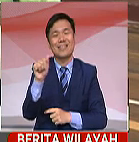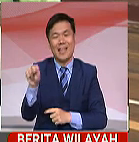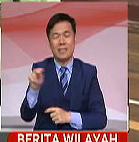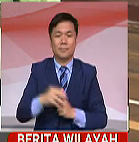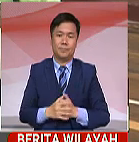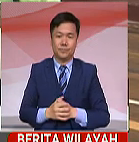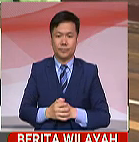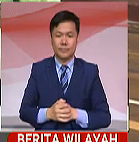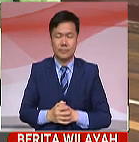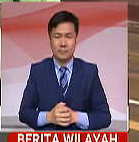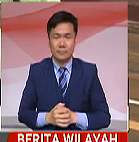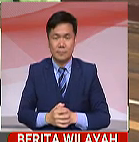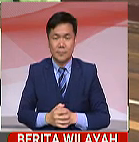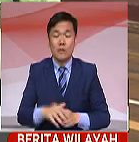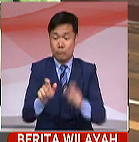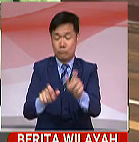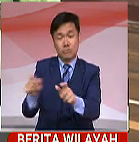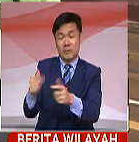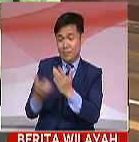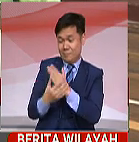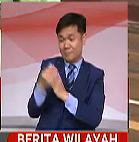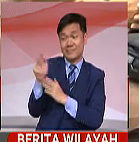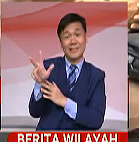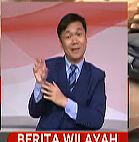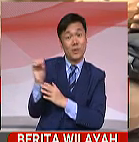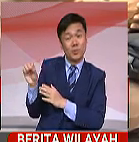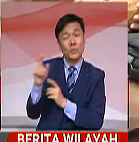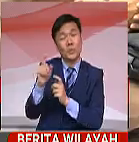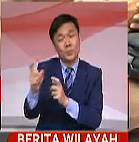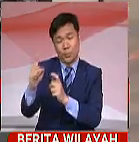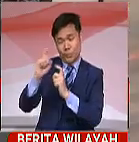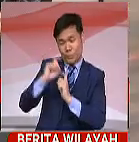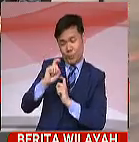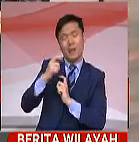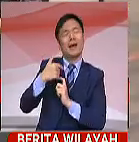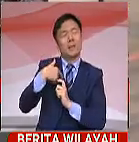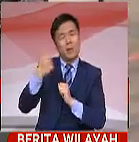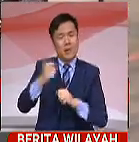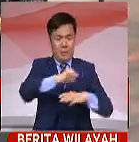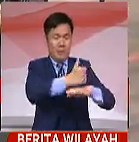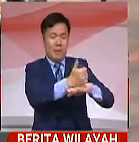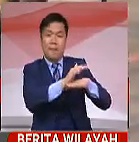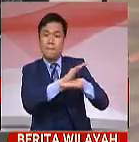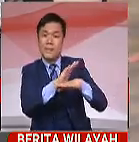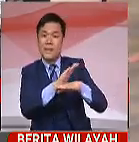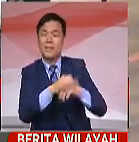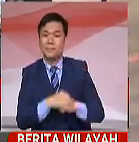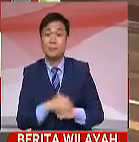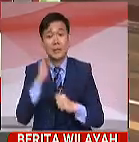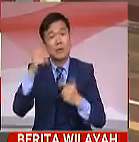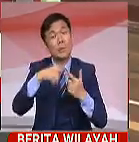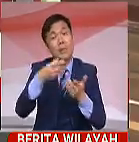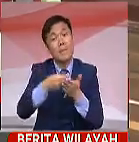kami, yang duit RM300 itu kami guna untuk modal untuk berniaga yang kalau ada lebihan